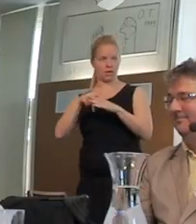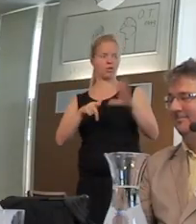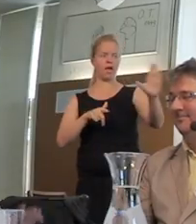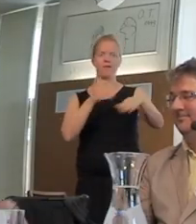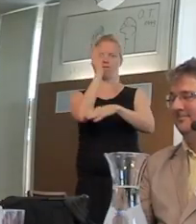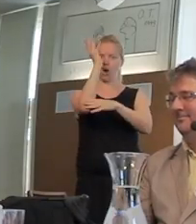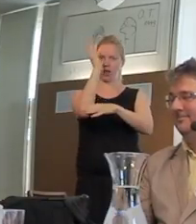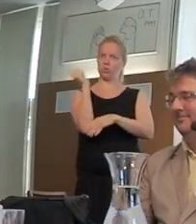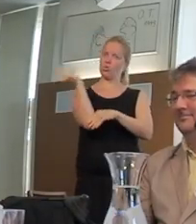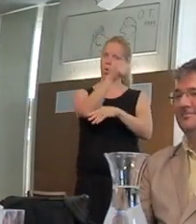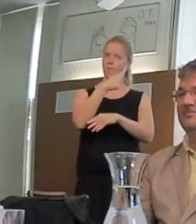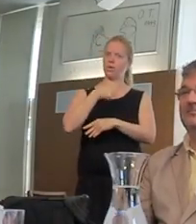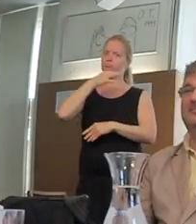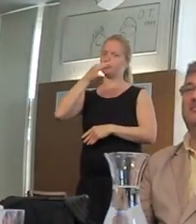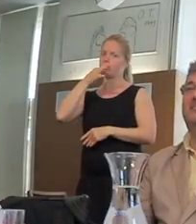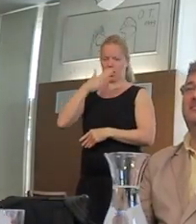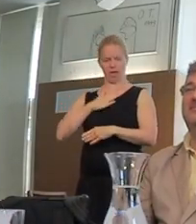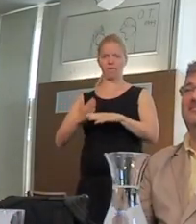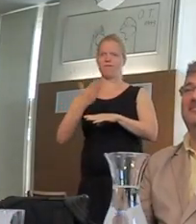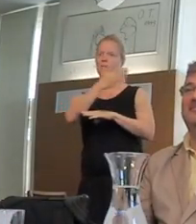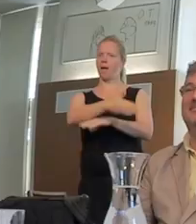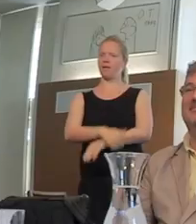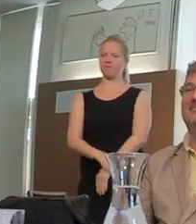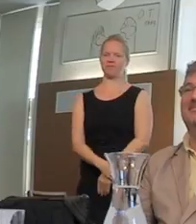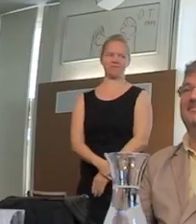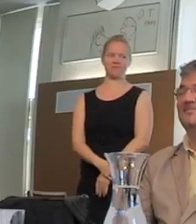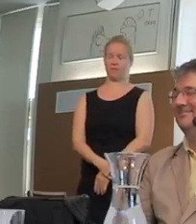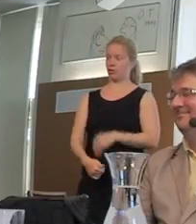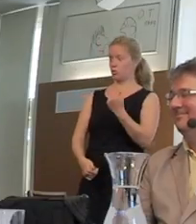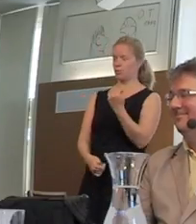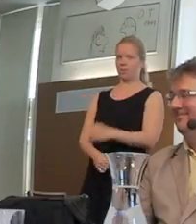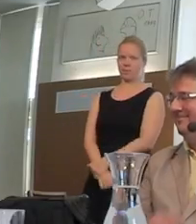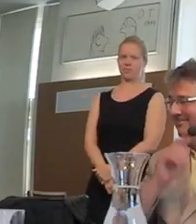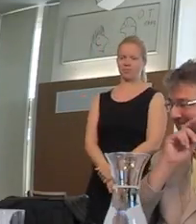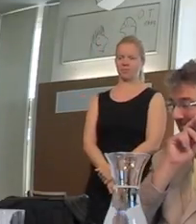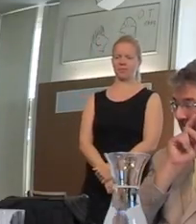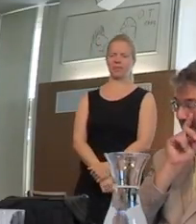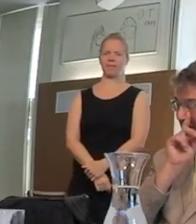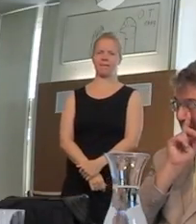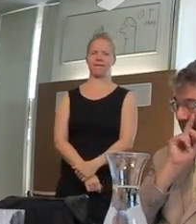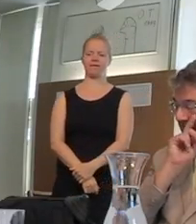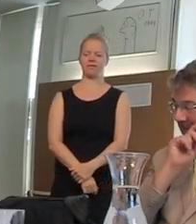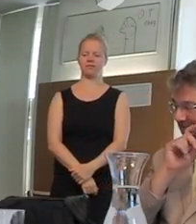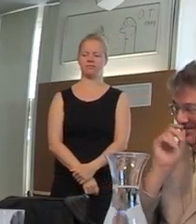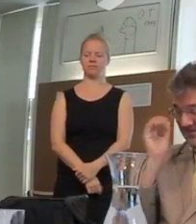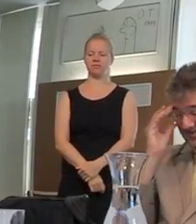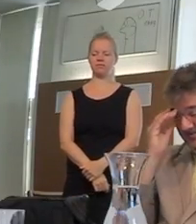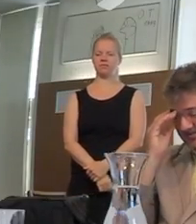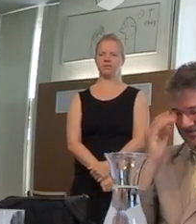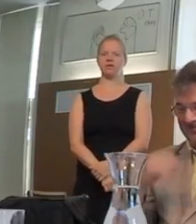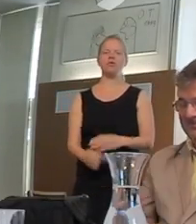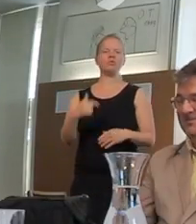zu reden. Komme ich gern vorbei. Außerdem finde ich gern als nicht Abschluss